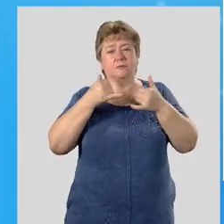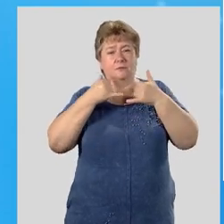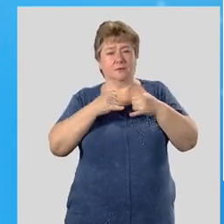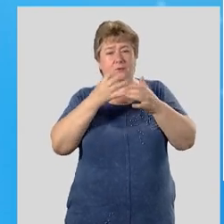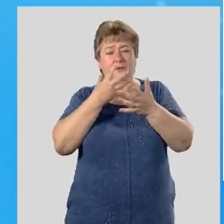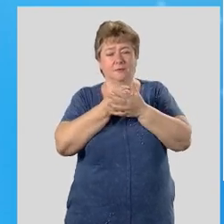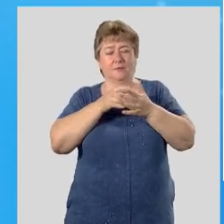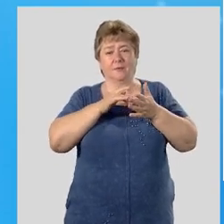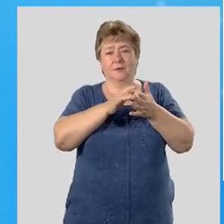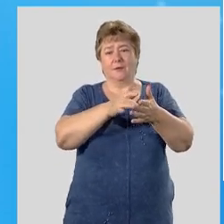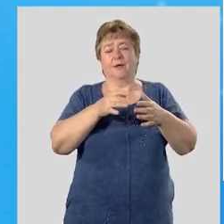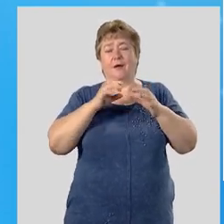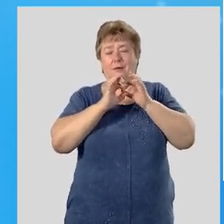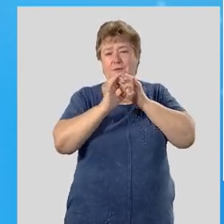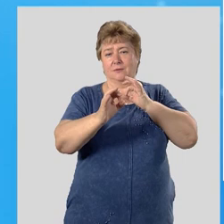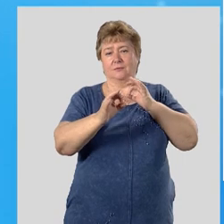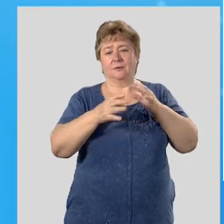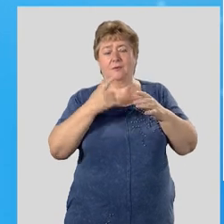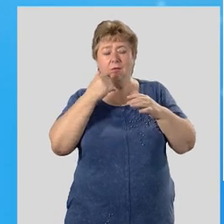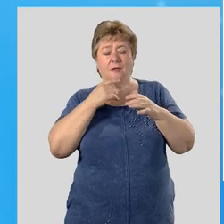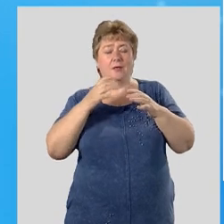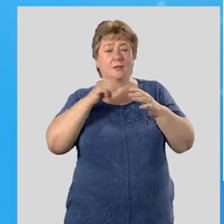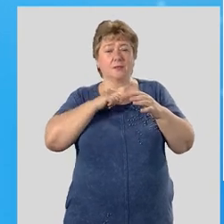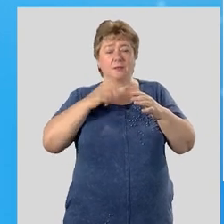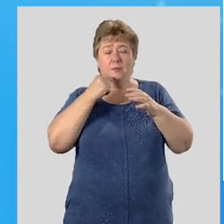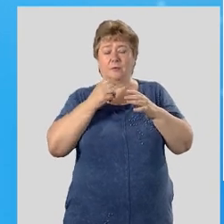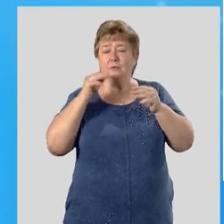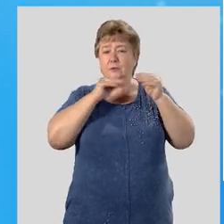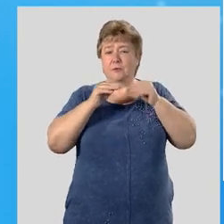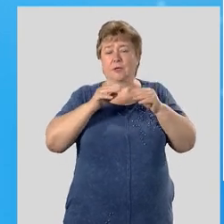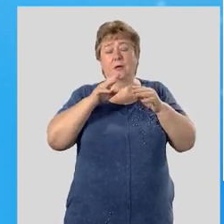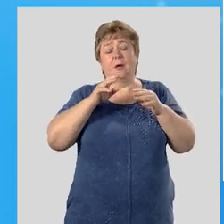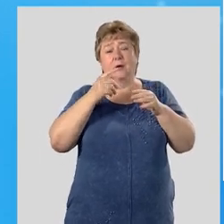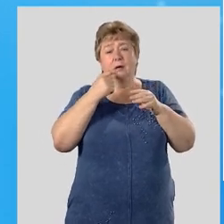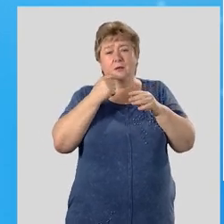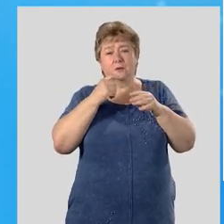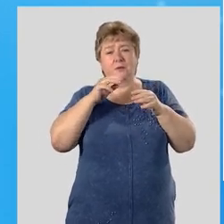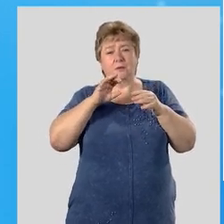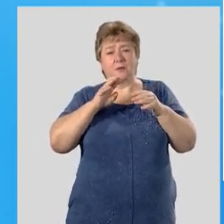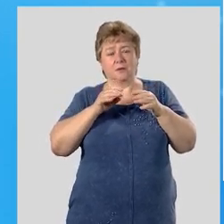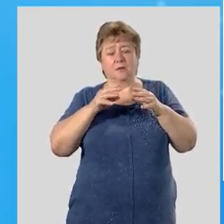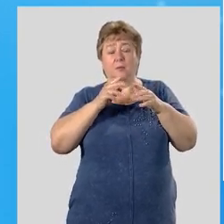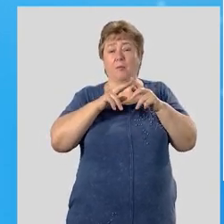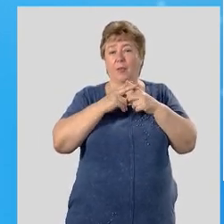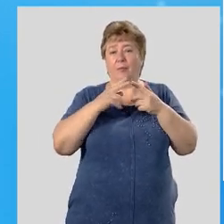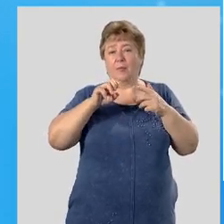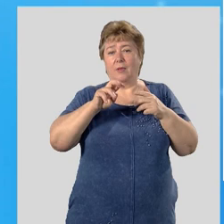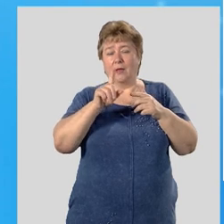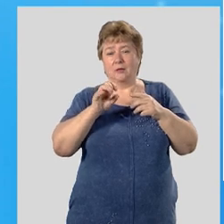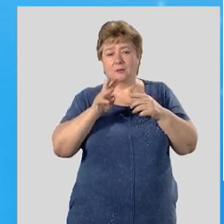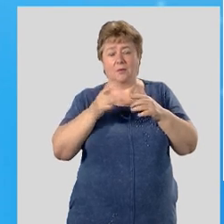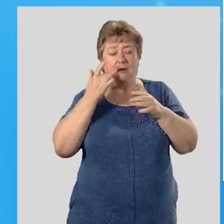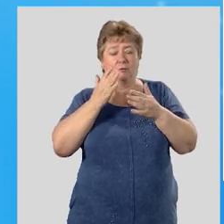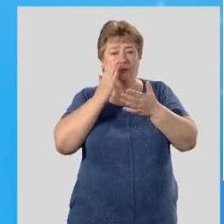универсальный транспорт – кровеносные сосуды. Сама кровь состоит наполовину из кровяных телец, а наполовину из плазмы, которая как раз